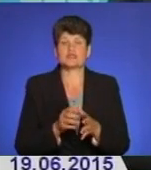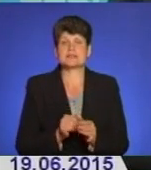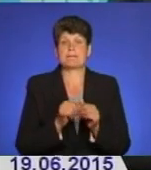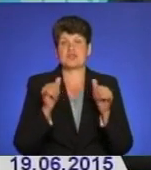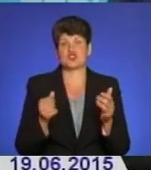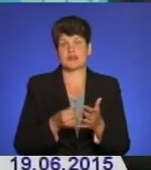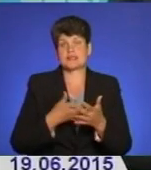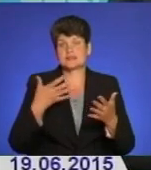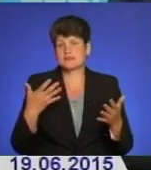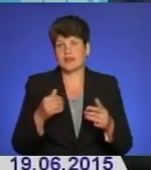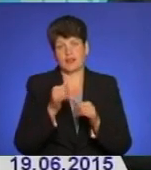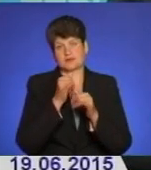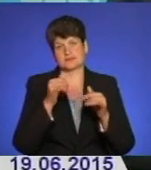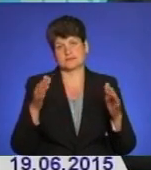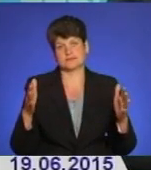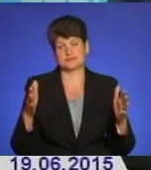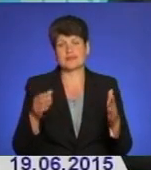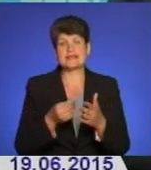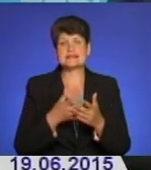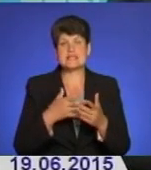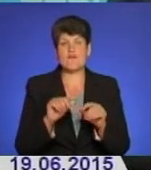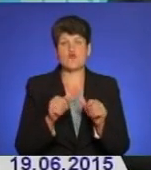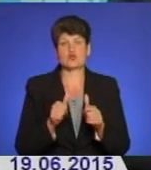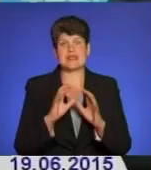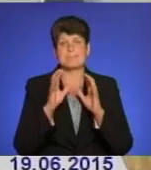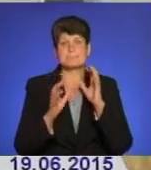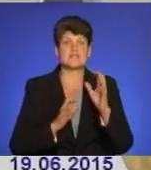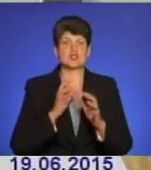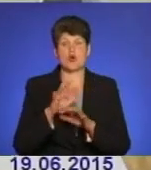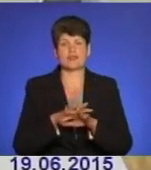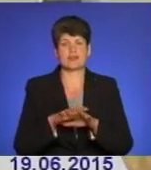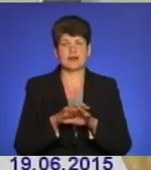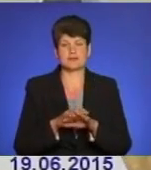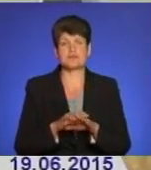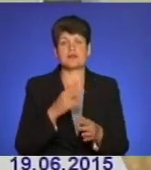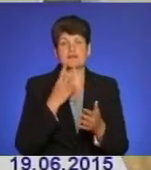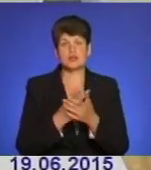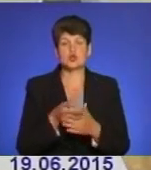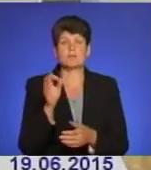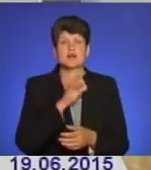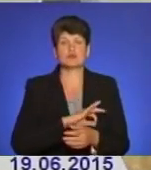ціни недоцільно, ціна формується на міжнародних ринках. Очевидно, прибутки